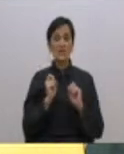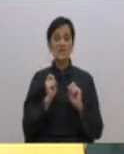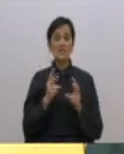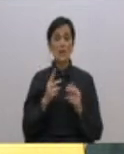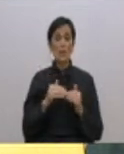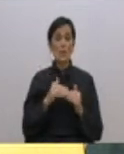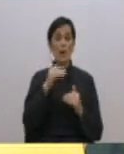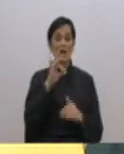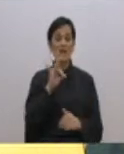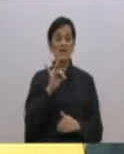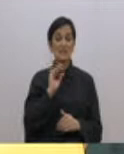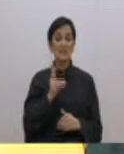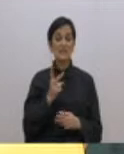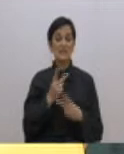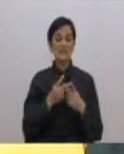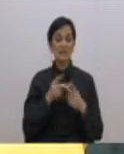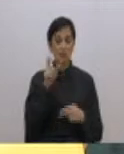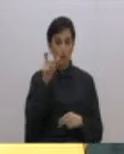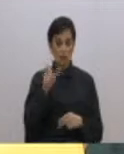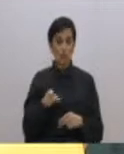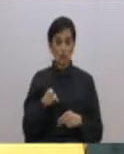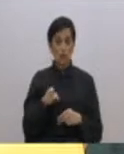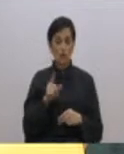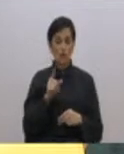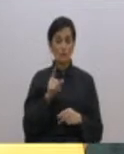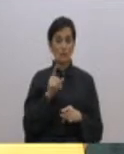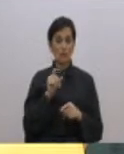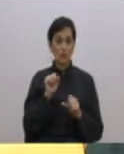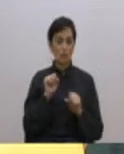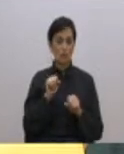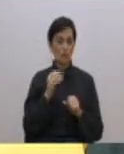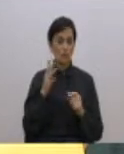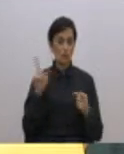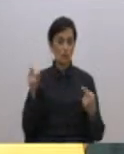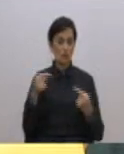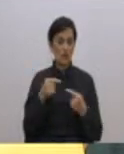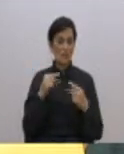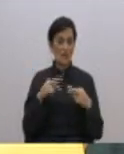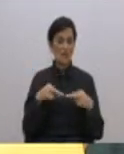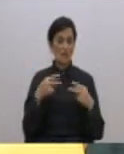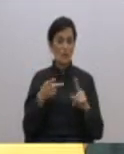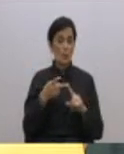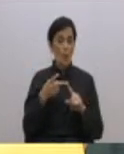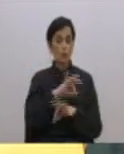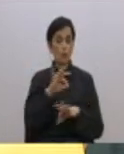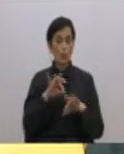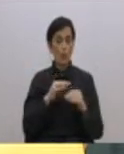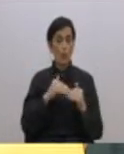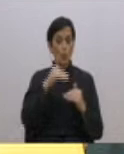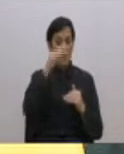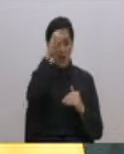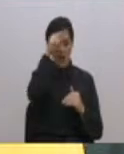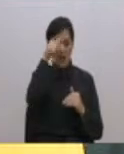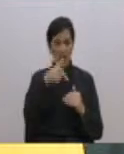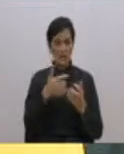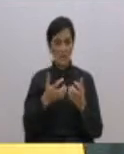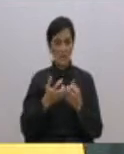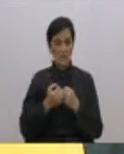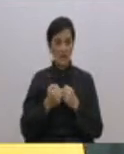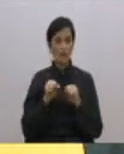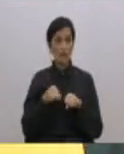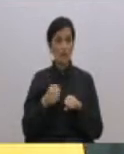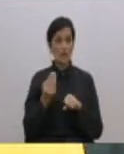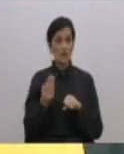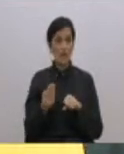რისკის მჟავრდებულებისთვისაც იყოს შესაძლებელი და შესაბამისი ცვლილება მეორე მოსმენისთვის ავსახოთ განათლების მიღება. თუმცა რა თქმა უნდა,